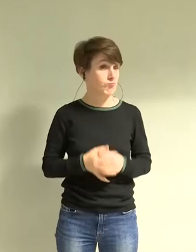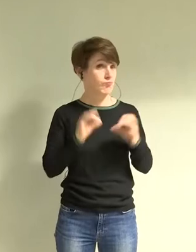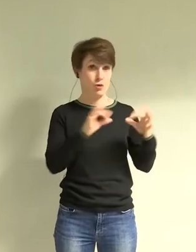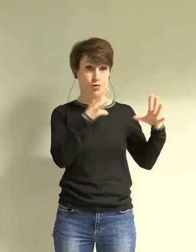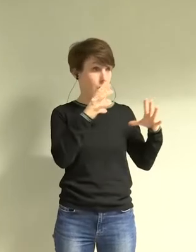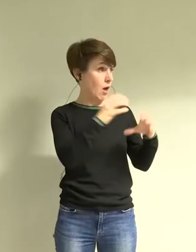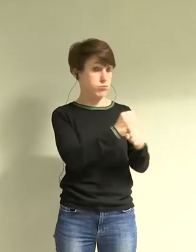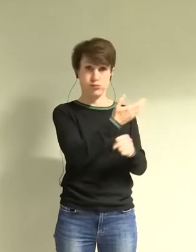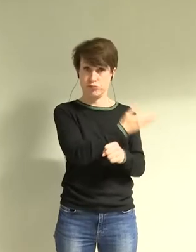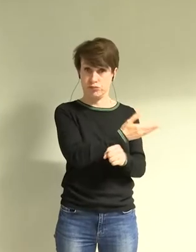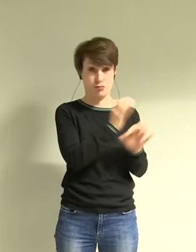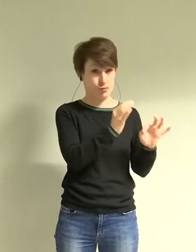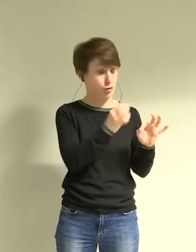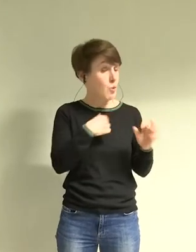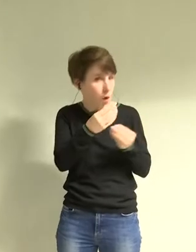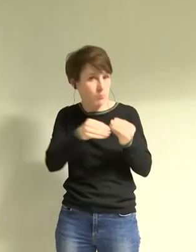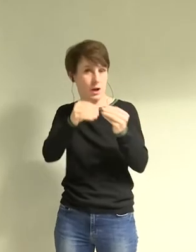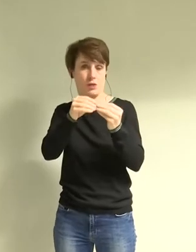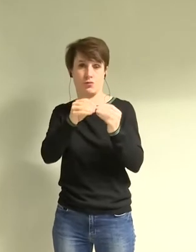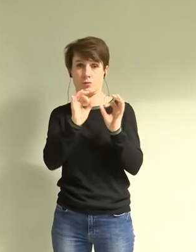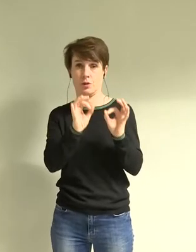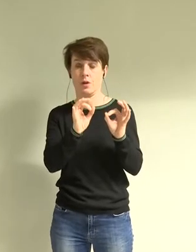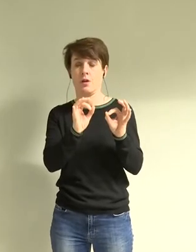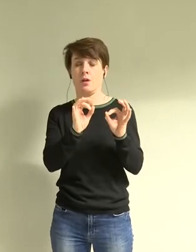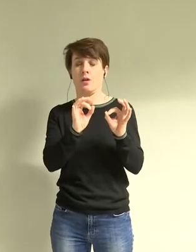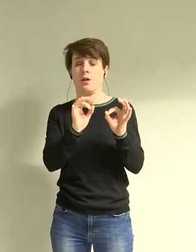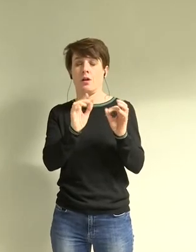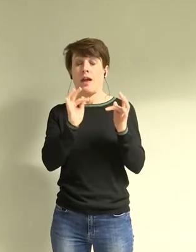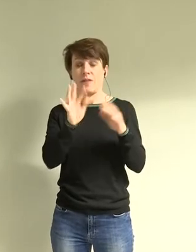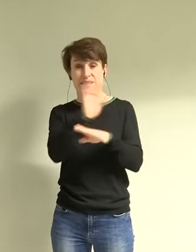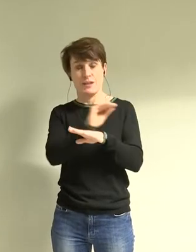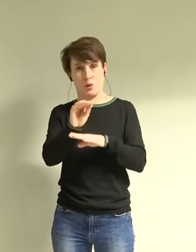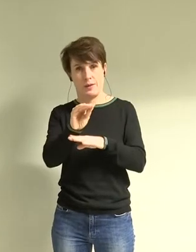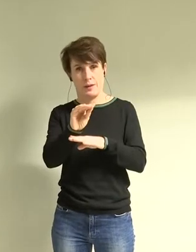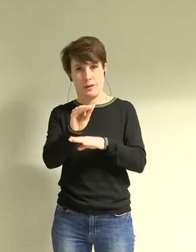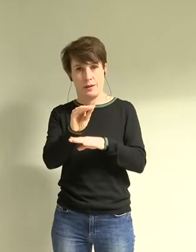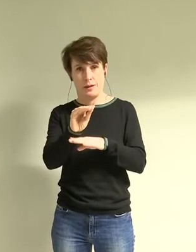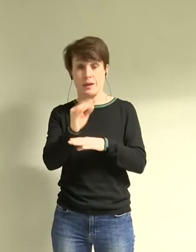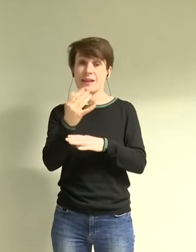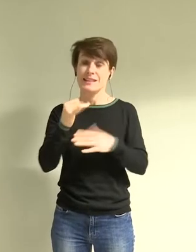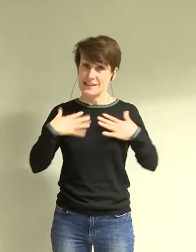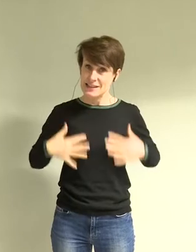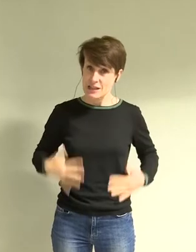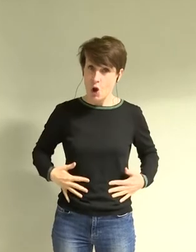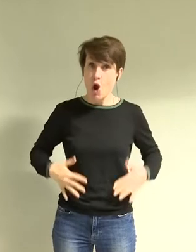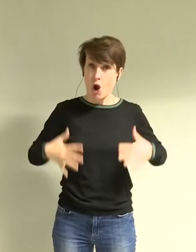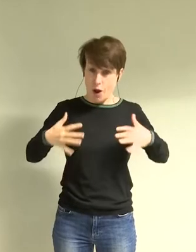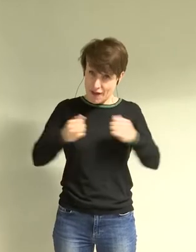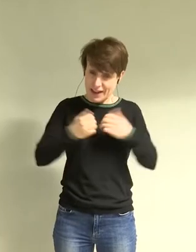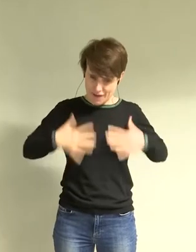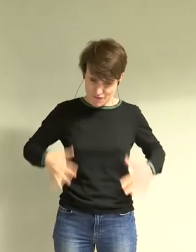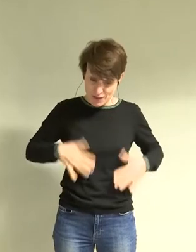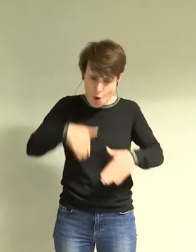le burqini je rajouterais simplement une chose c'est que d'un point de vue sécurité quand vous avez un corps qui est habillé au fond de l'eau un